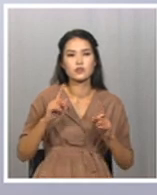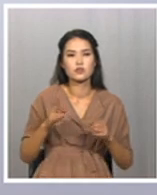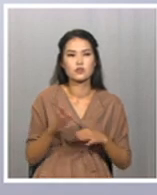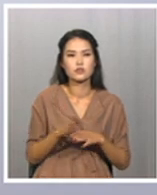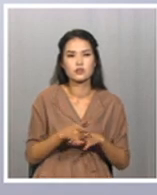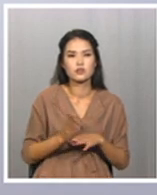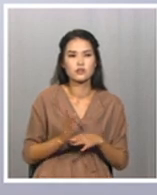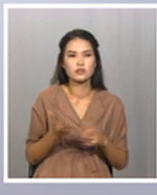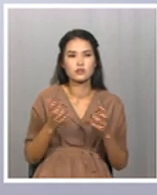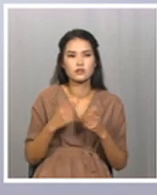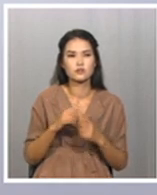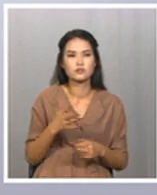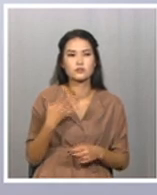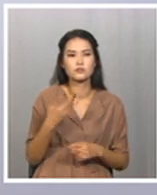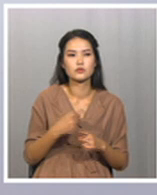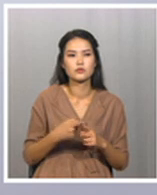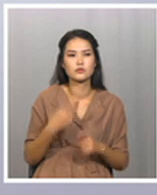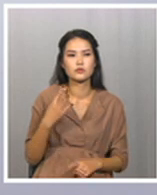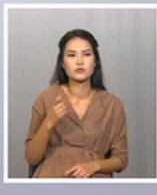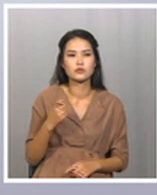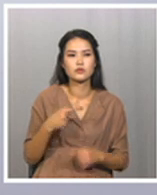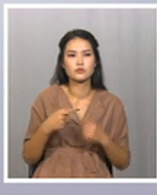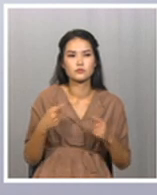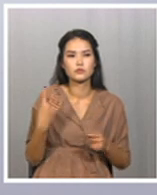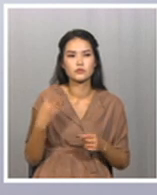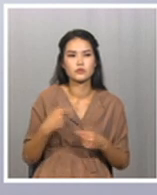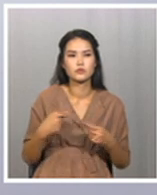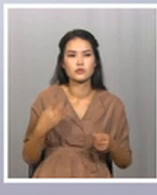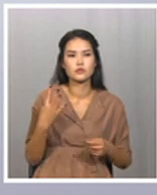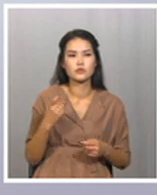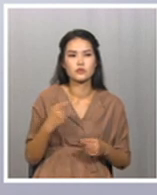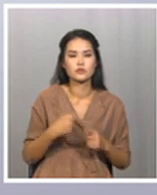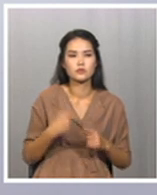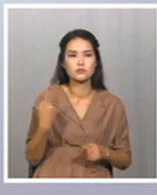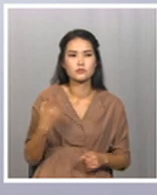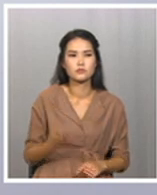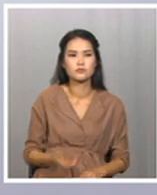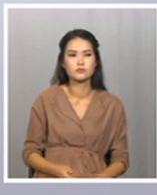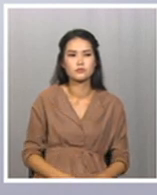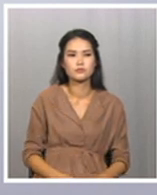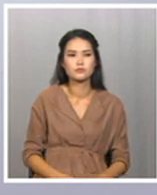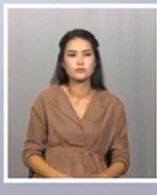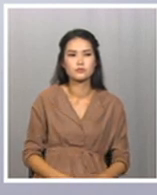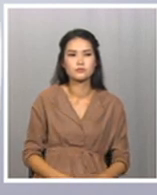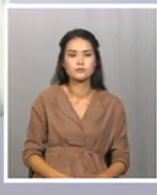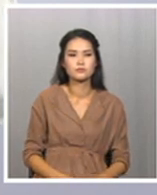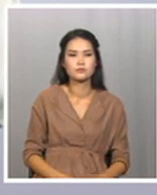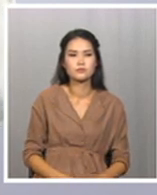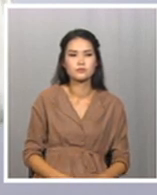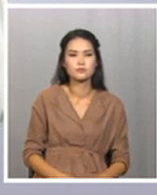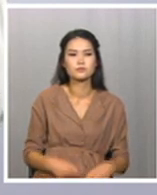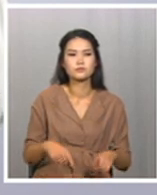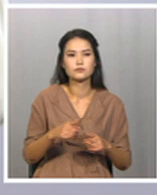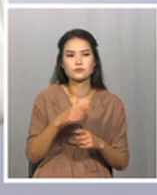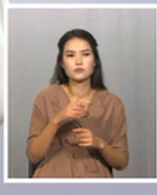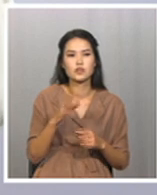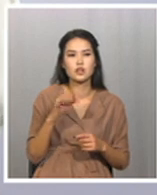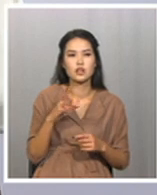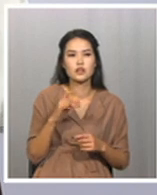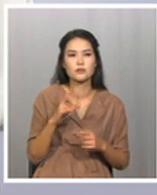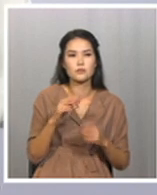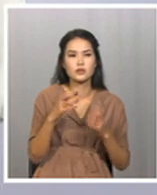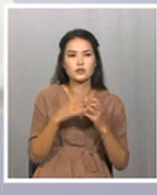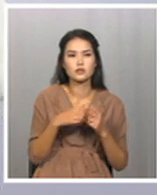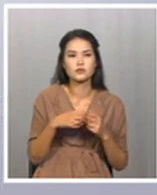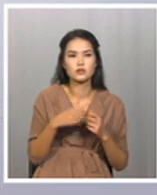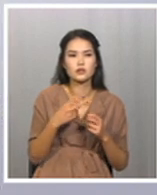болсақ, 5 қосылған 4x минус 4, ол тең болады 4x қосылған 1. Бұл бізде жанаманың теңдеуі,